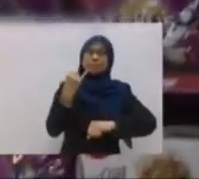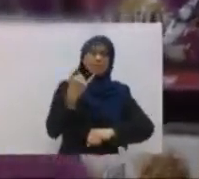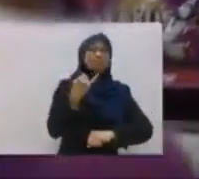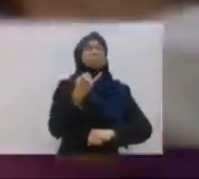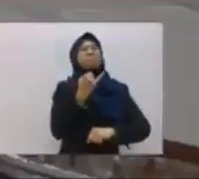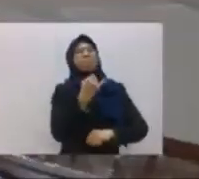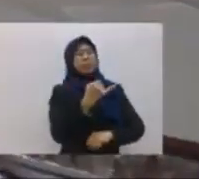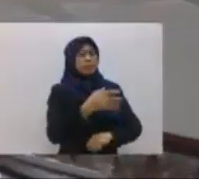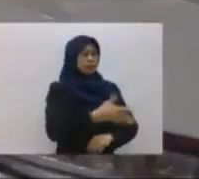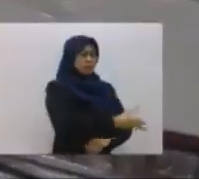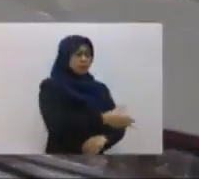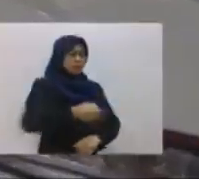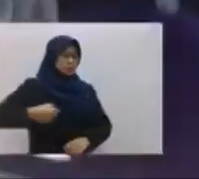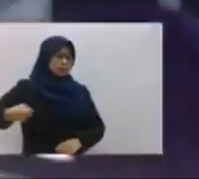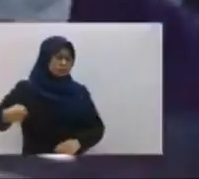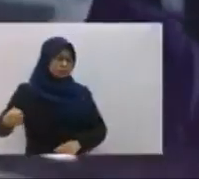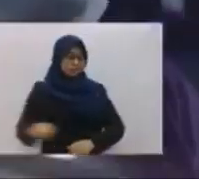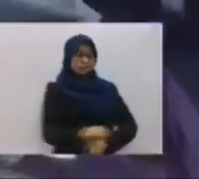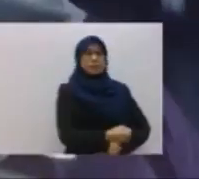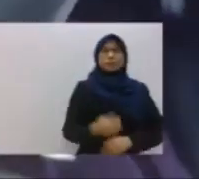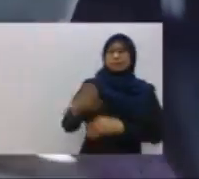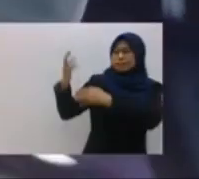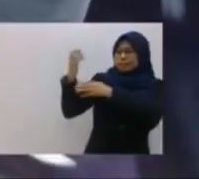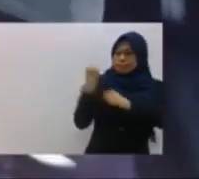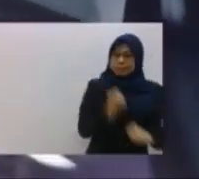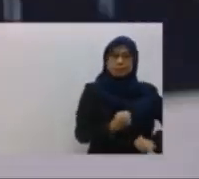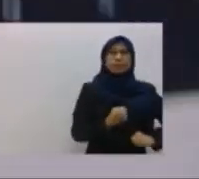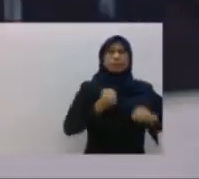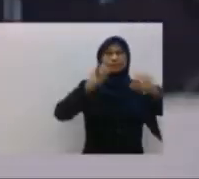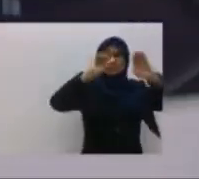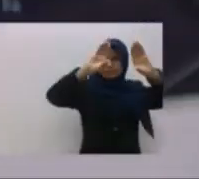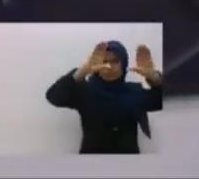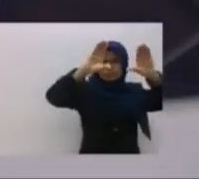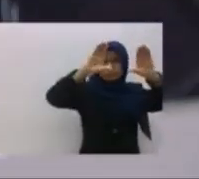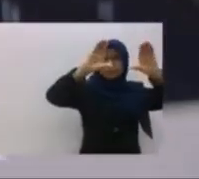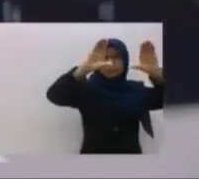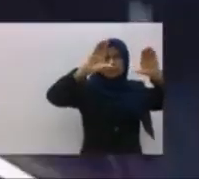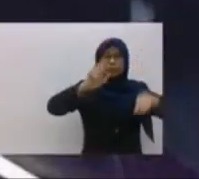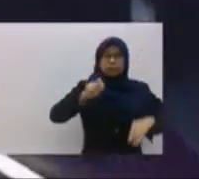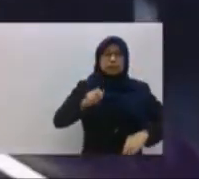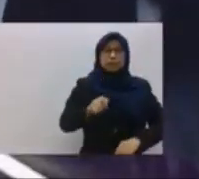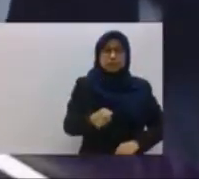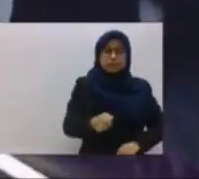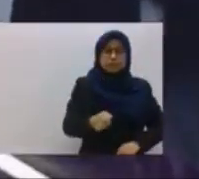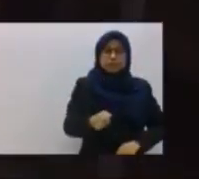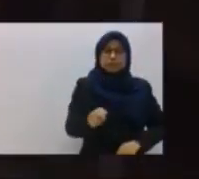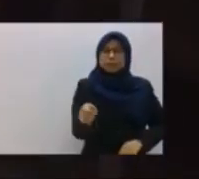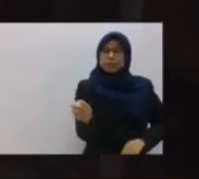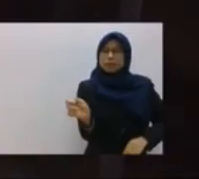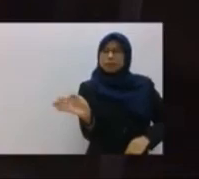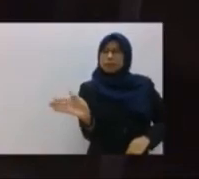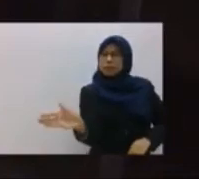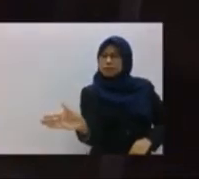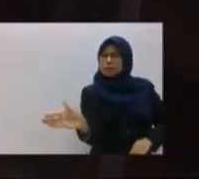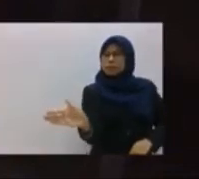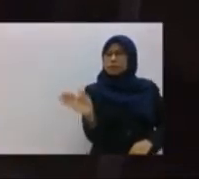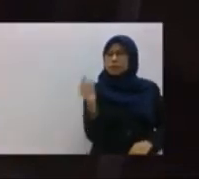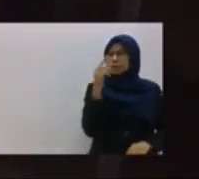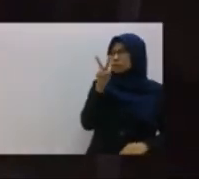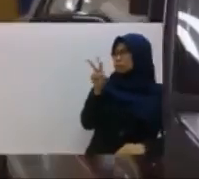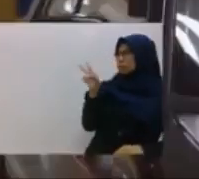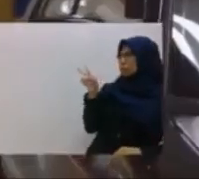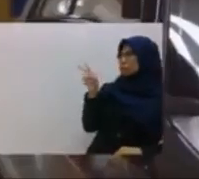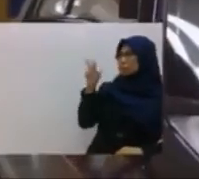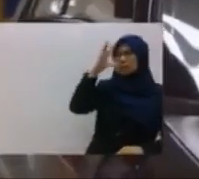saya keluar. Buka pintu kereta, pasang tali pinggang keledar, betulkan cermin belakang, baru nak start enjin. Sekali nampak